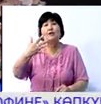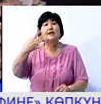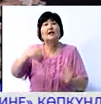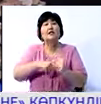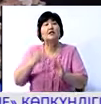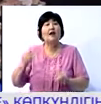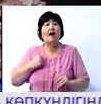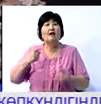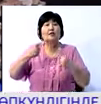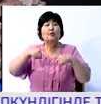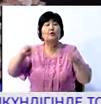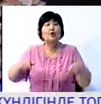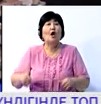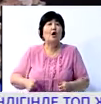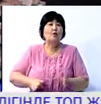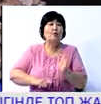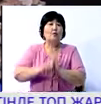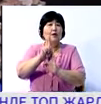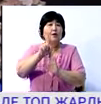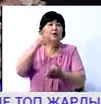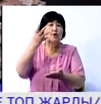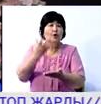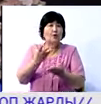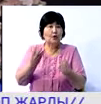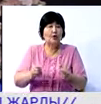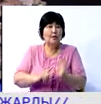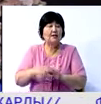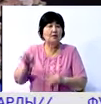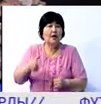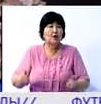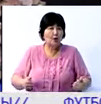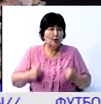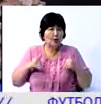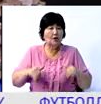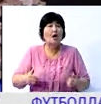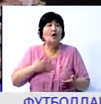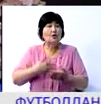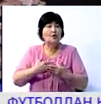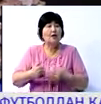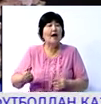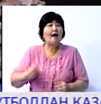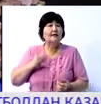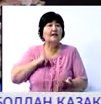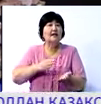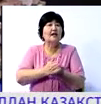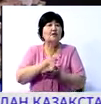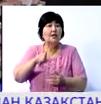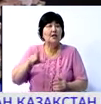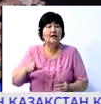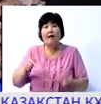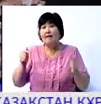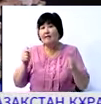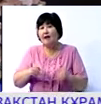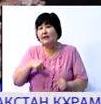құрылып бой көтеруіне алғашқы күннен бастап бар күш жігерлерін жұмсаған әскери қызметшілерімізге,